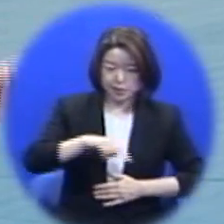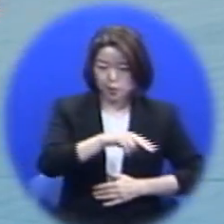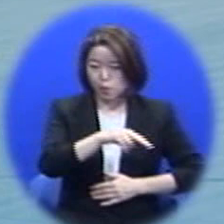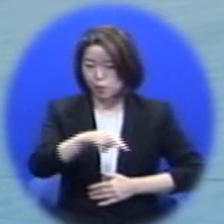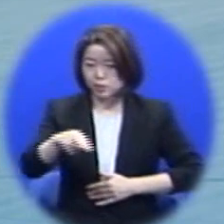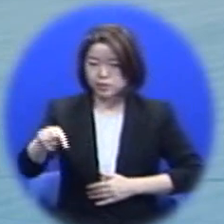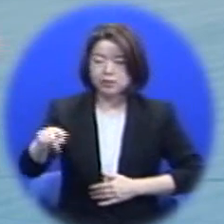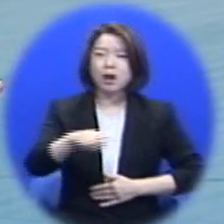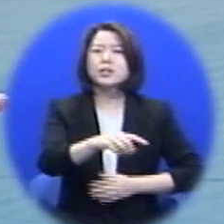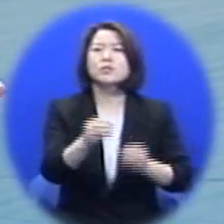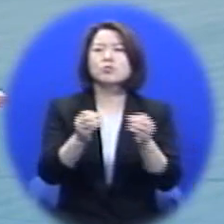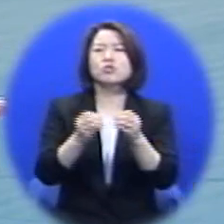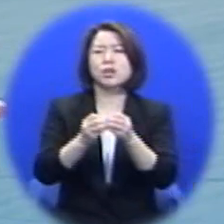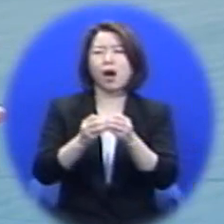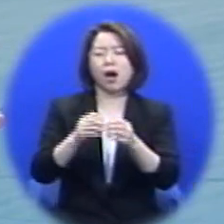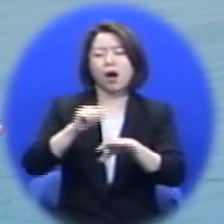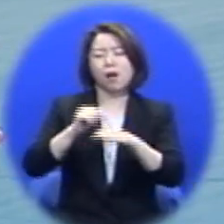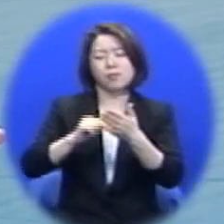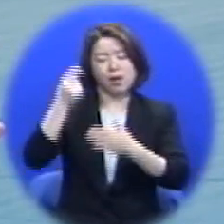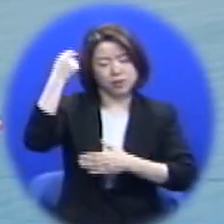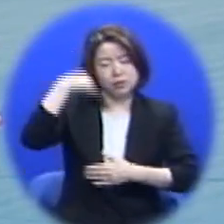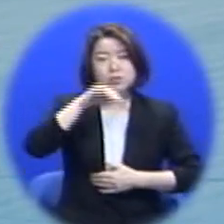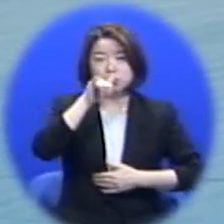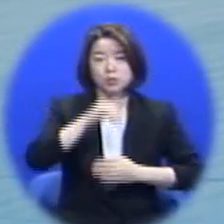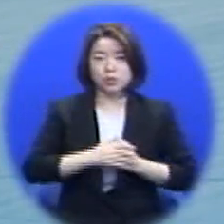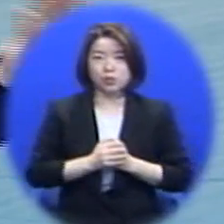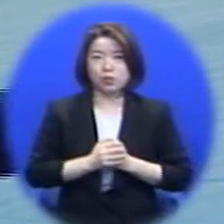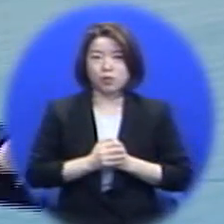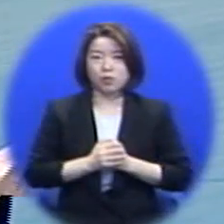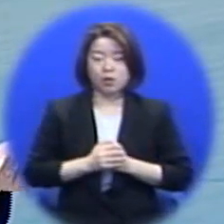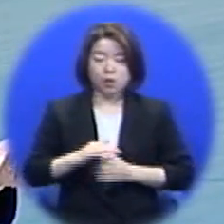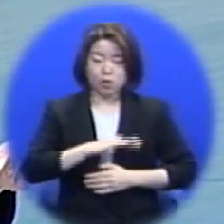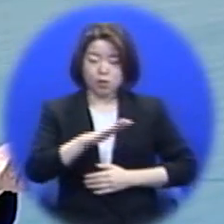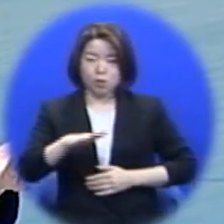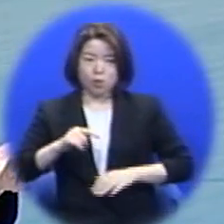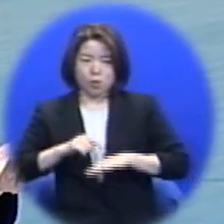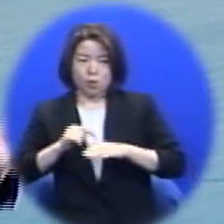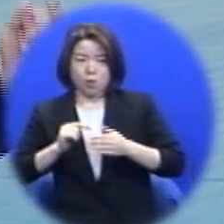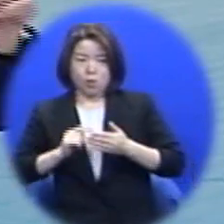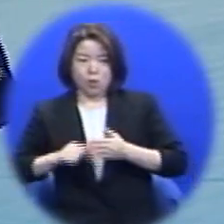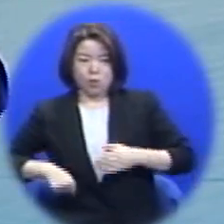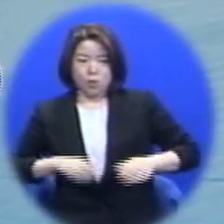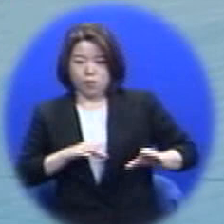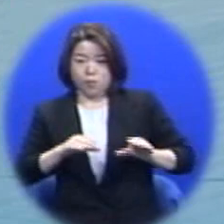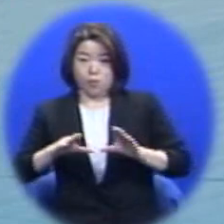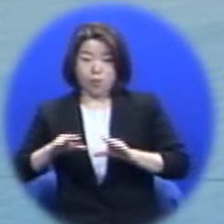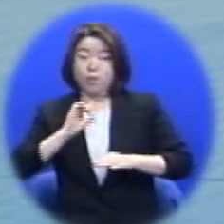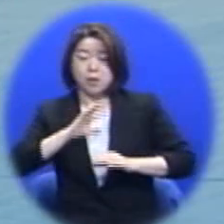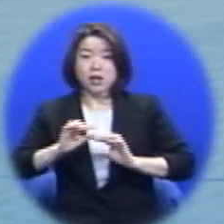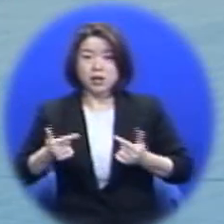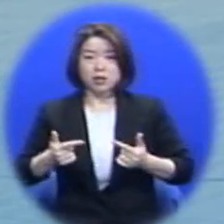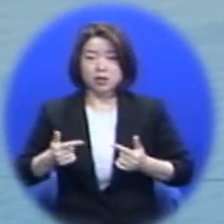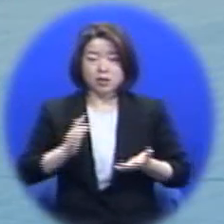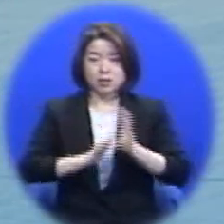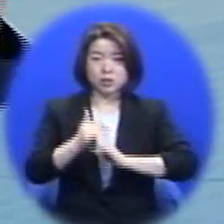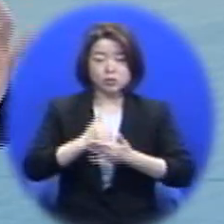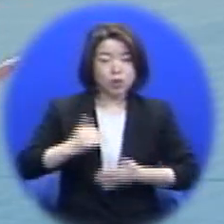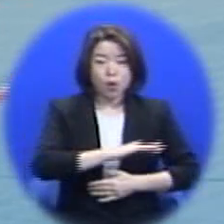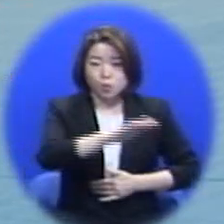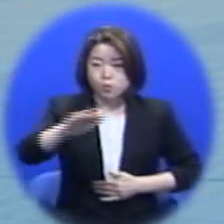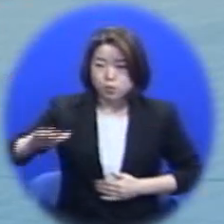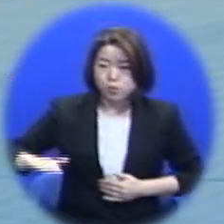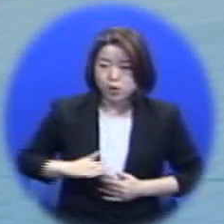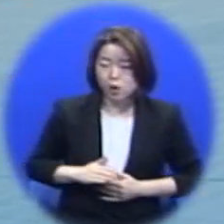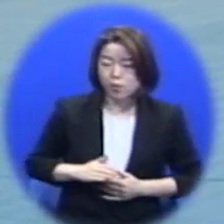그저 막연하게 우리 가운데 인지하고 계시는 분이 아니십니다. 예수님이 우리와 함께 계시다는 것은 그저